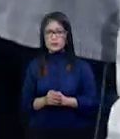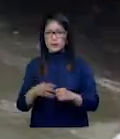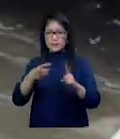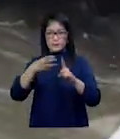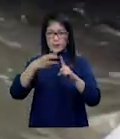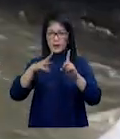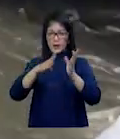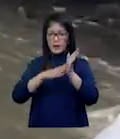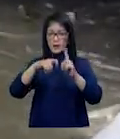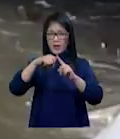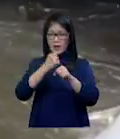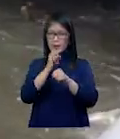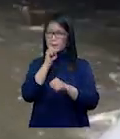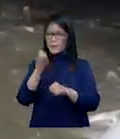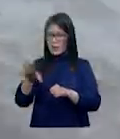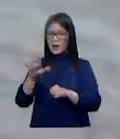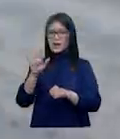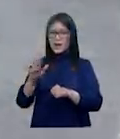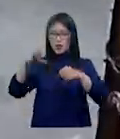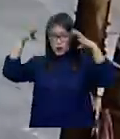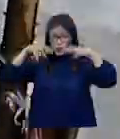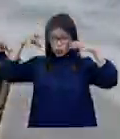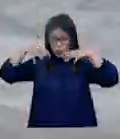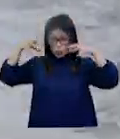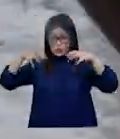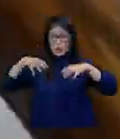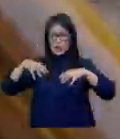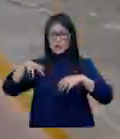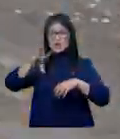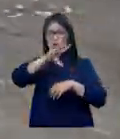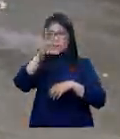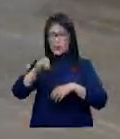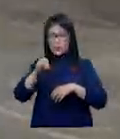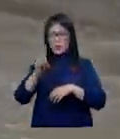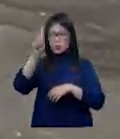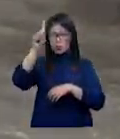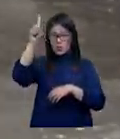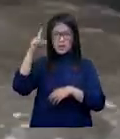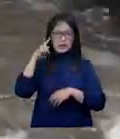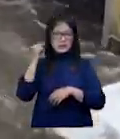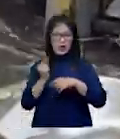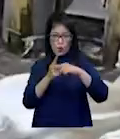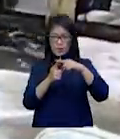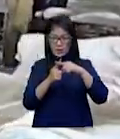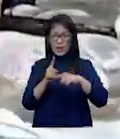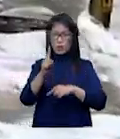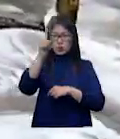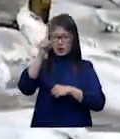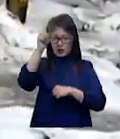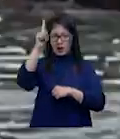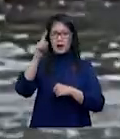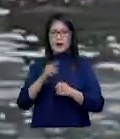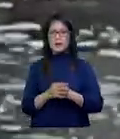mengingatkan peningkatan curah hujan sangat lebat hingga ekstrim di wilayah Jawa Barat bagian utara dan Jawa Tengah bagian utara.